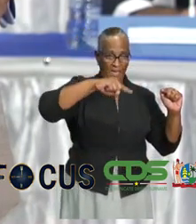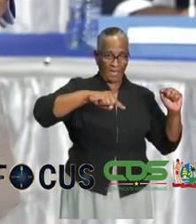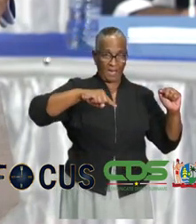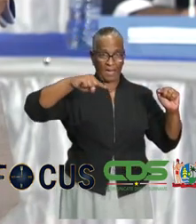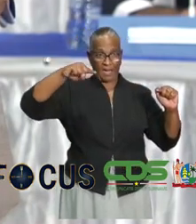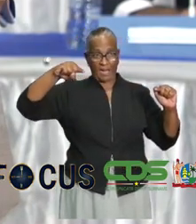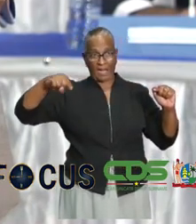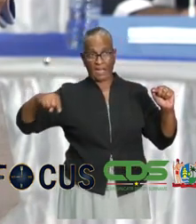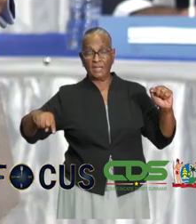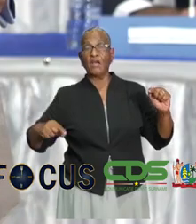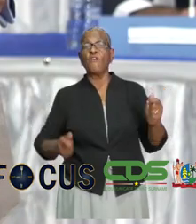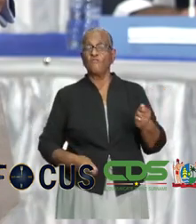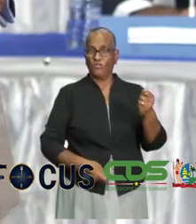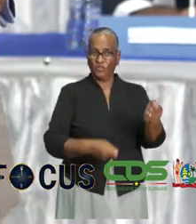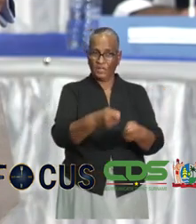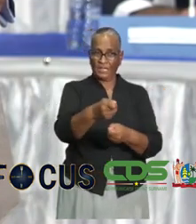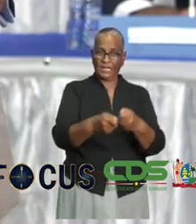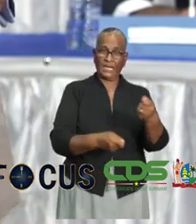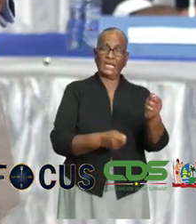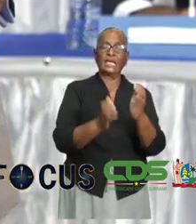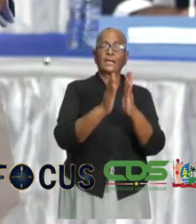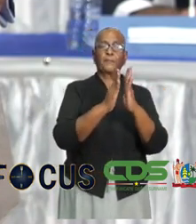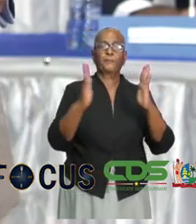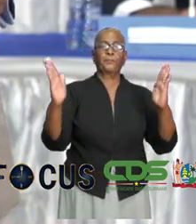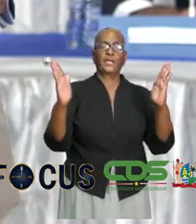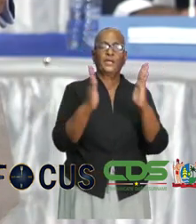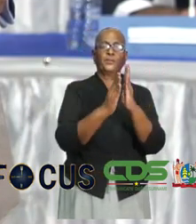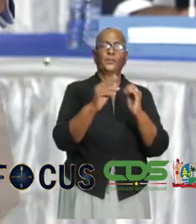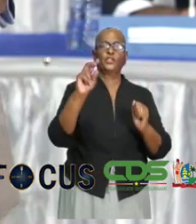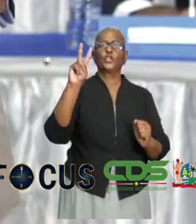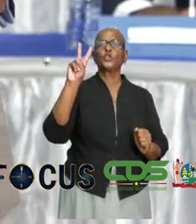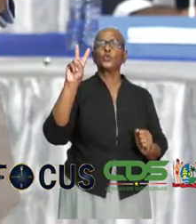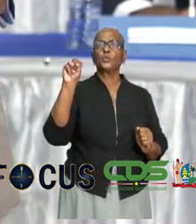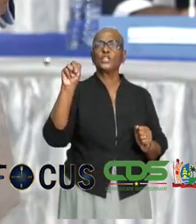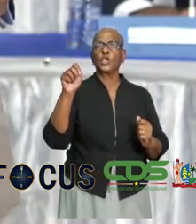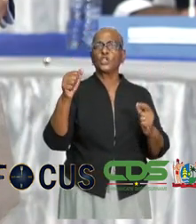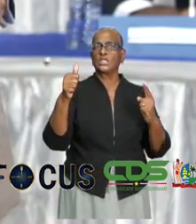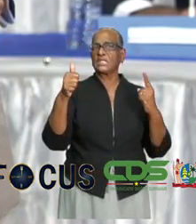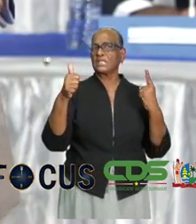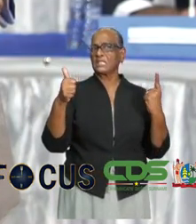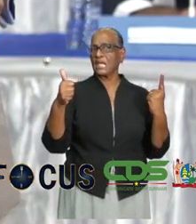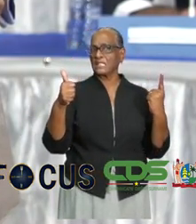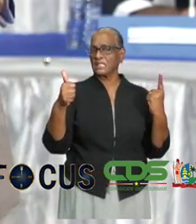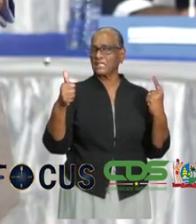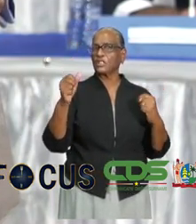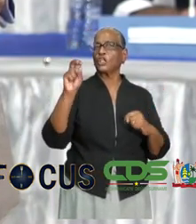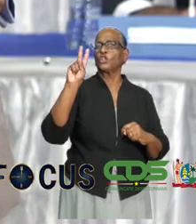voor de regeerperiode 2016